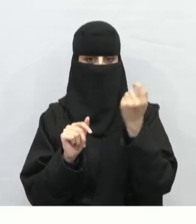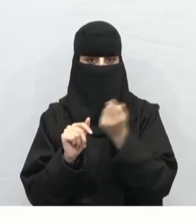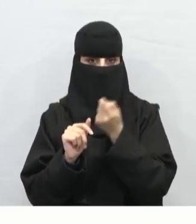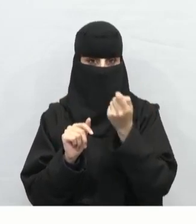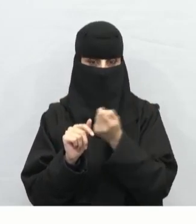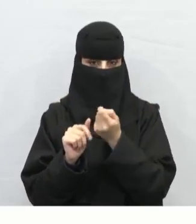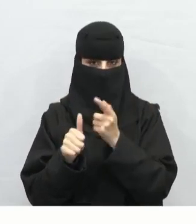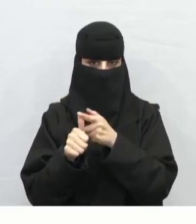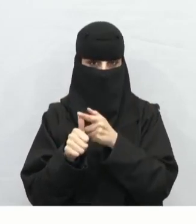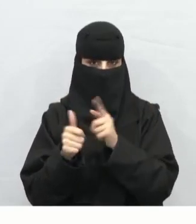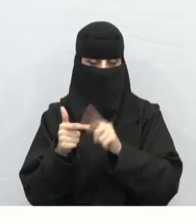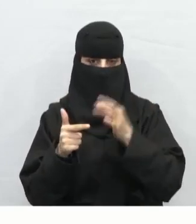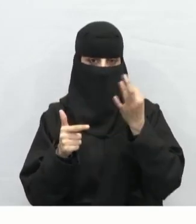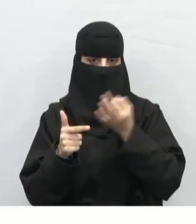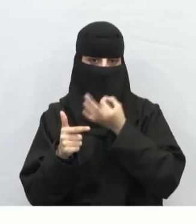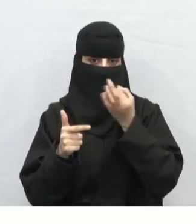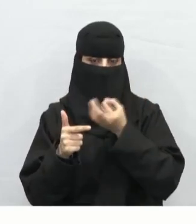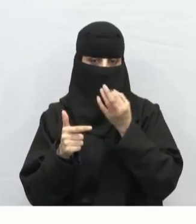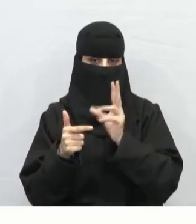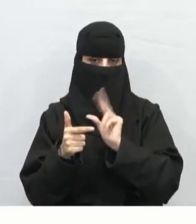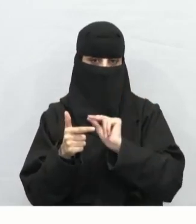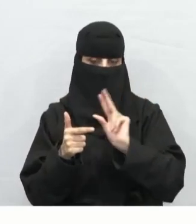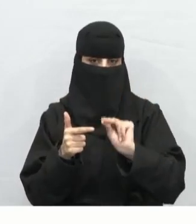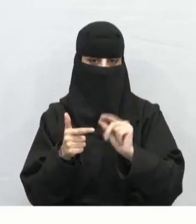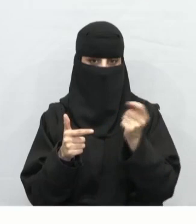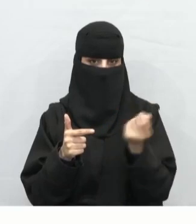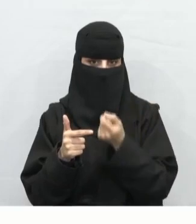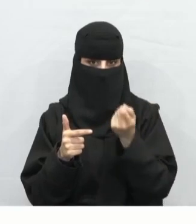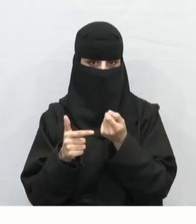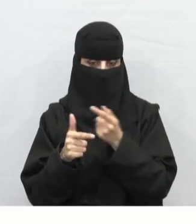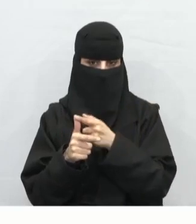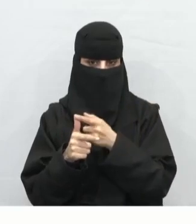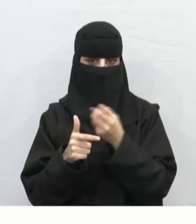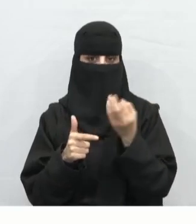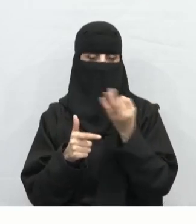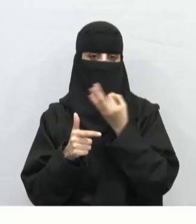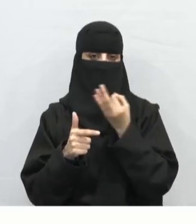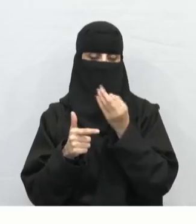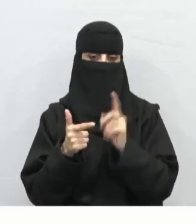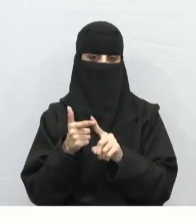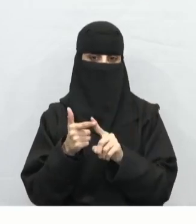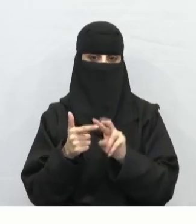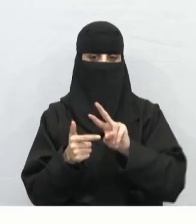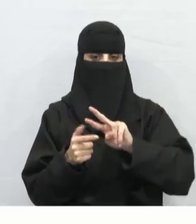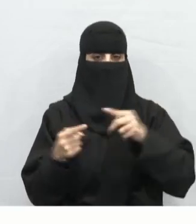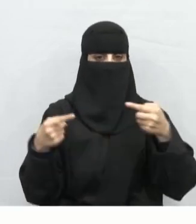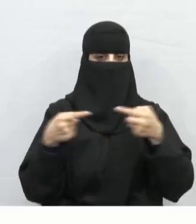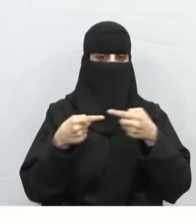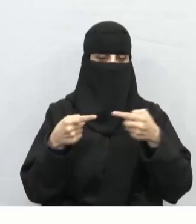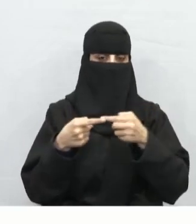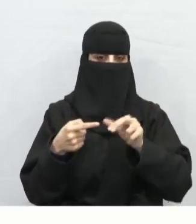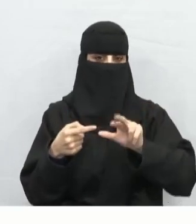وتنطق تكتب وتنطق بعكس ماذا اللام الشمسيه